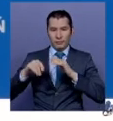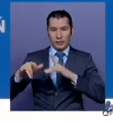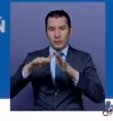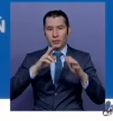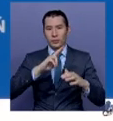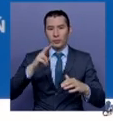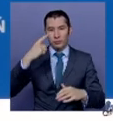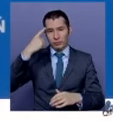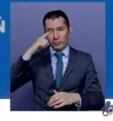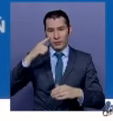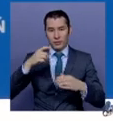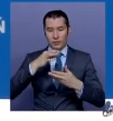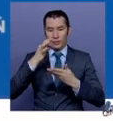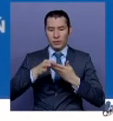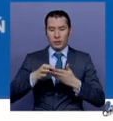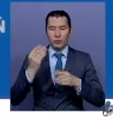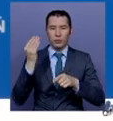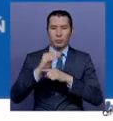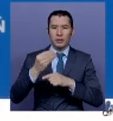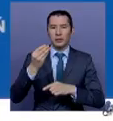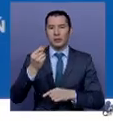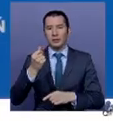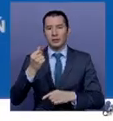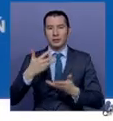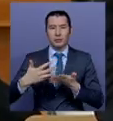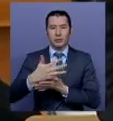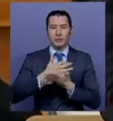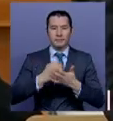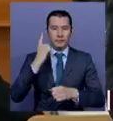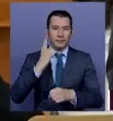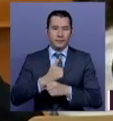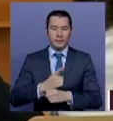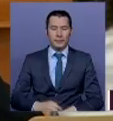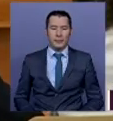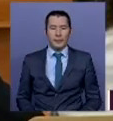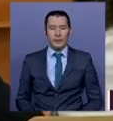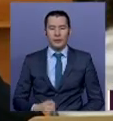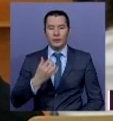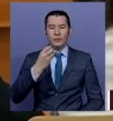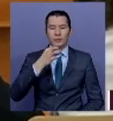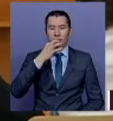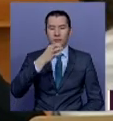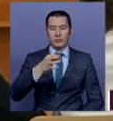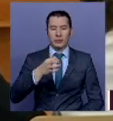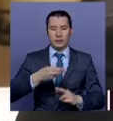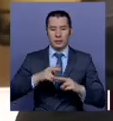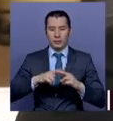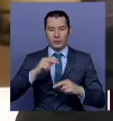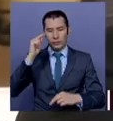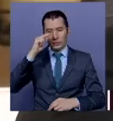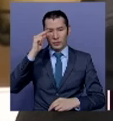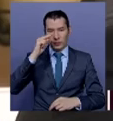барысында қосымша қаражат жинауға қатаң тыйым салынады. Айта кету керек, биылғы оқу жылында